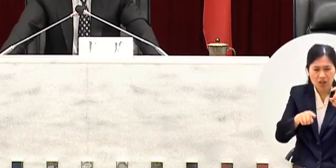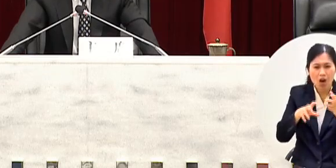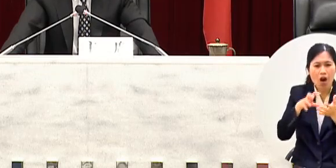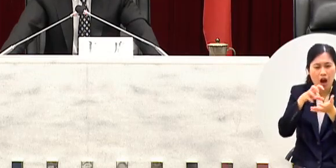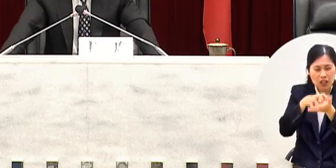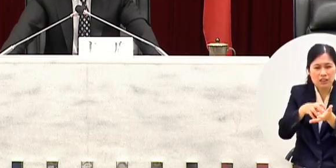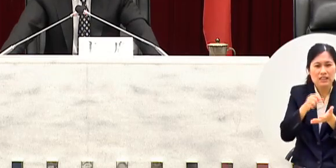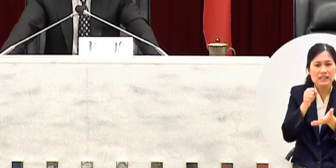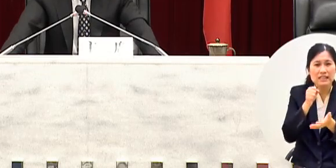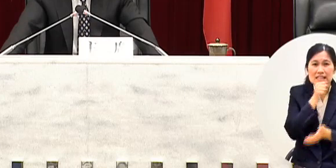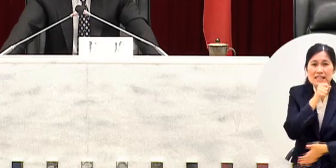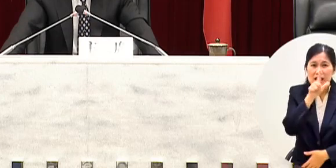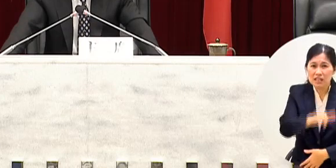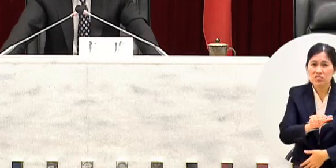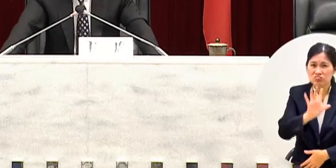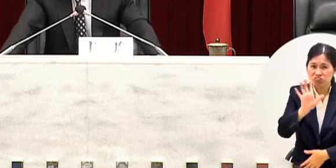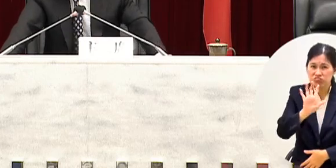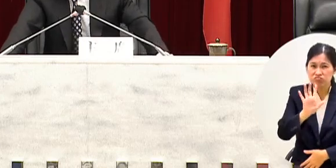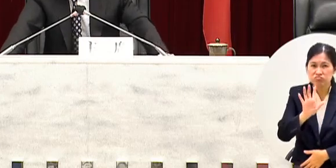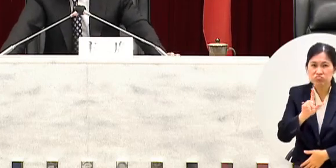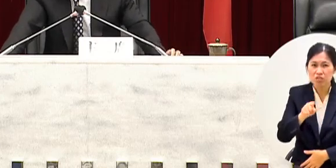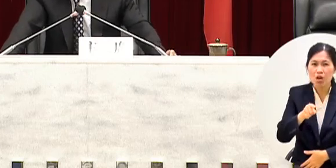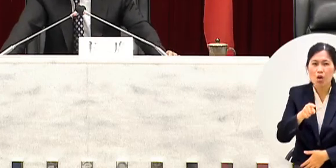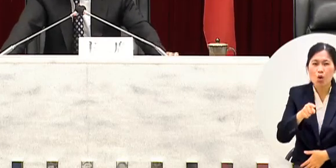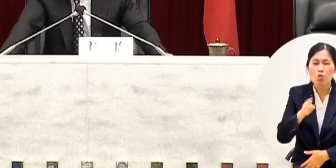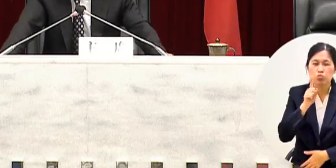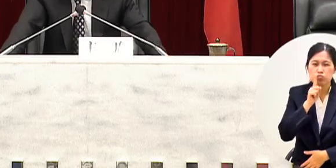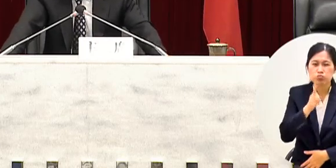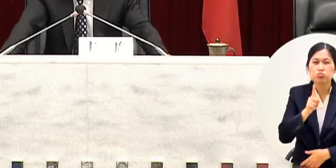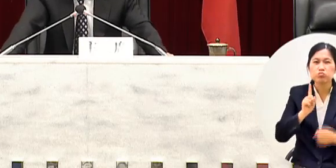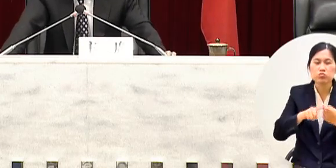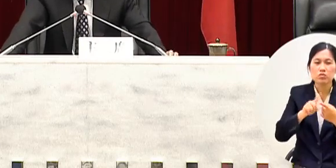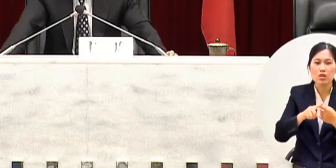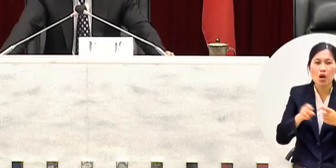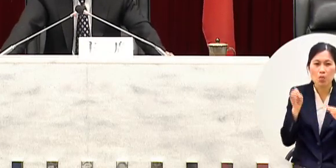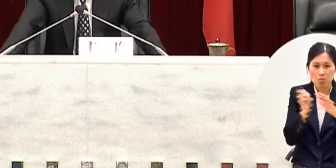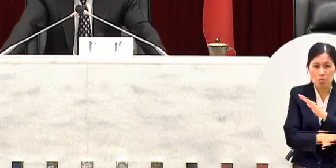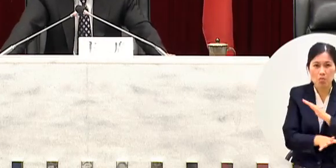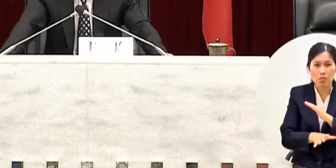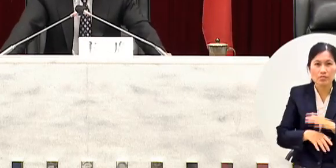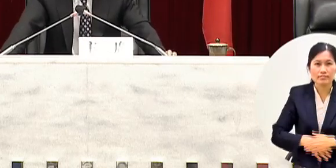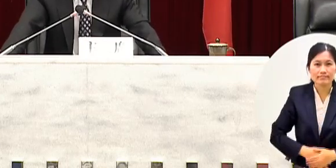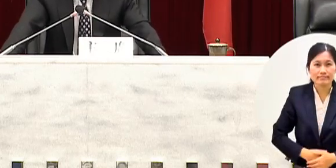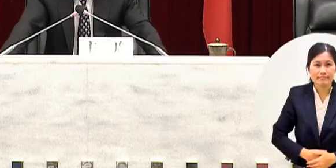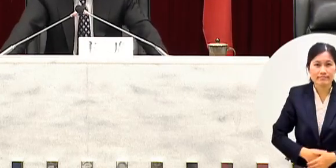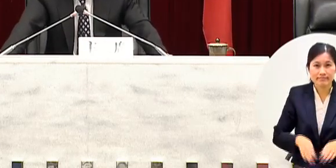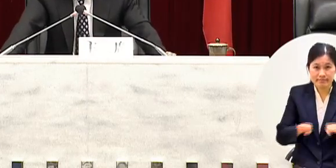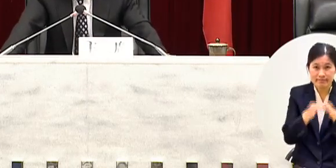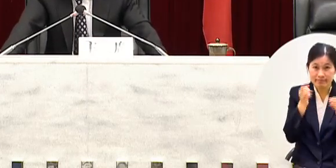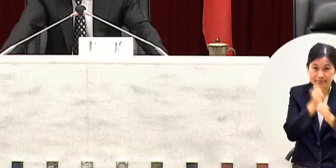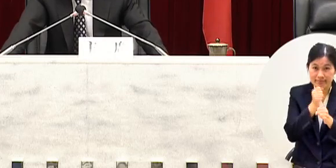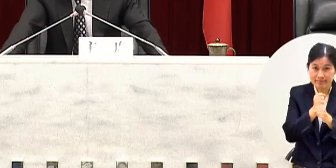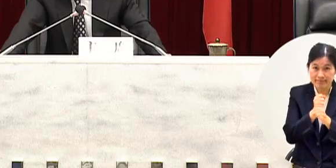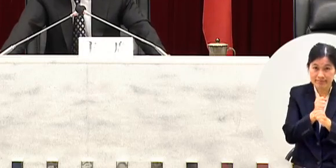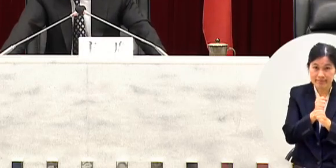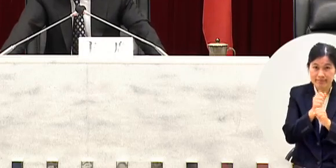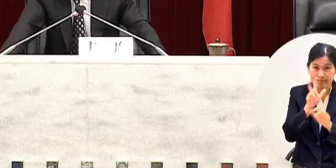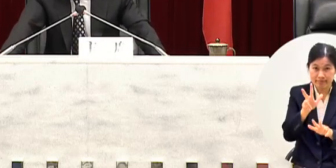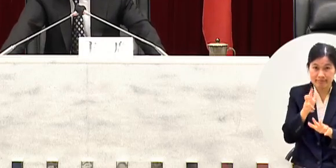对呀，对呀，来，人民会那个市长交代有没有听到？